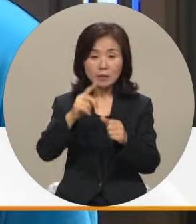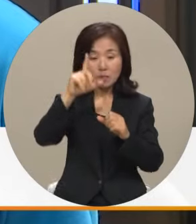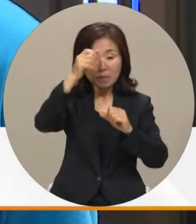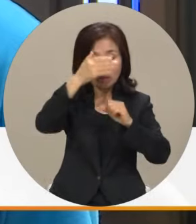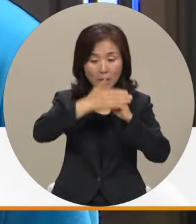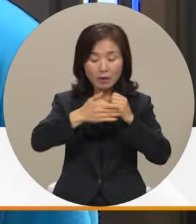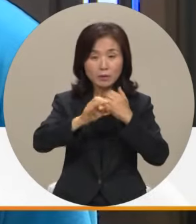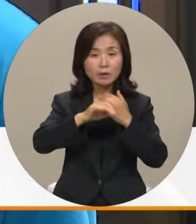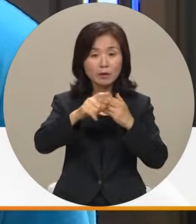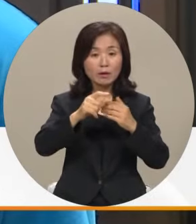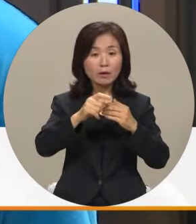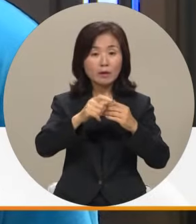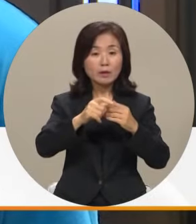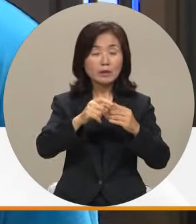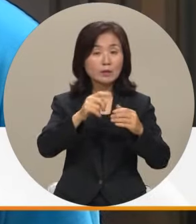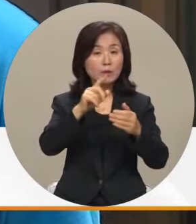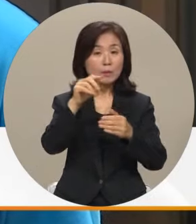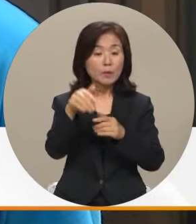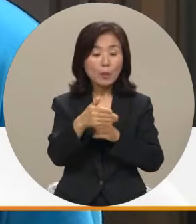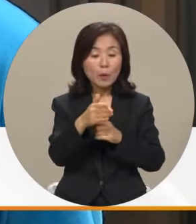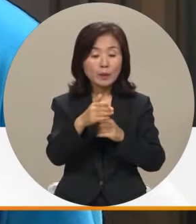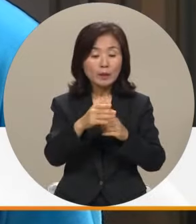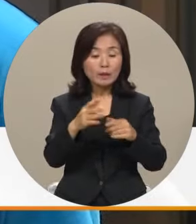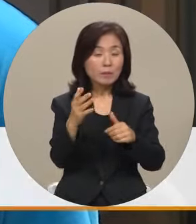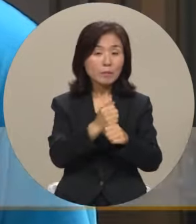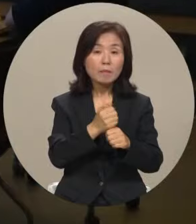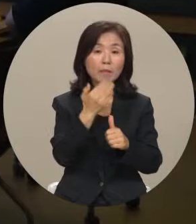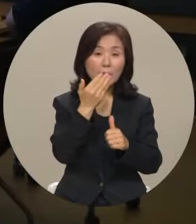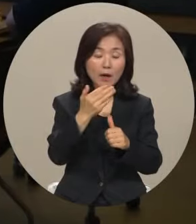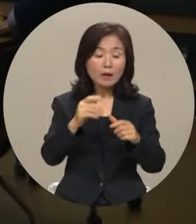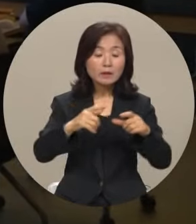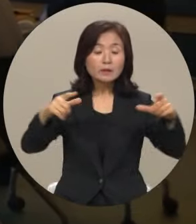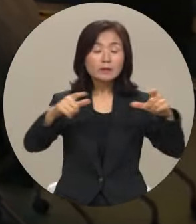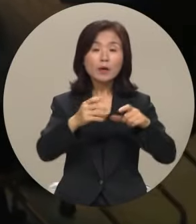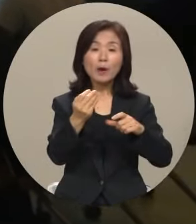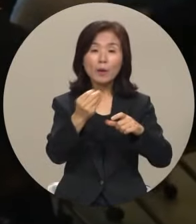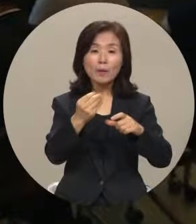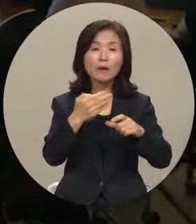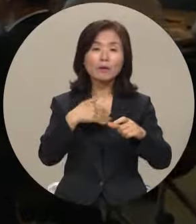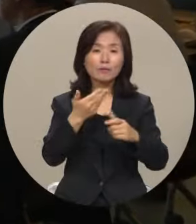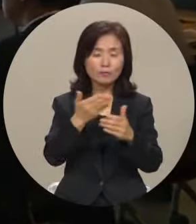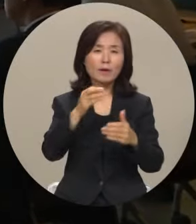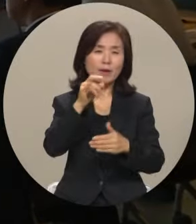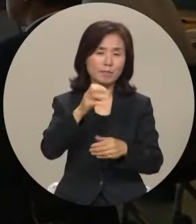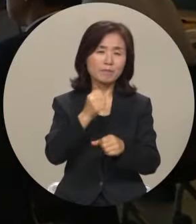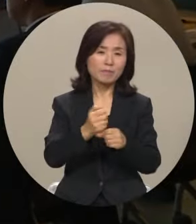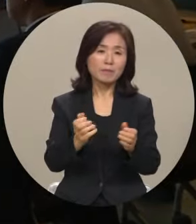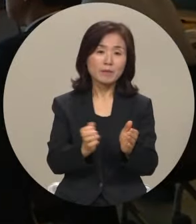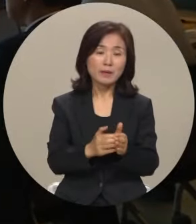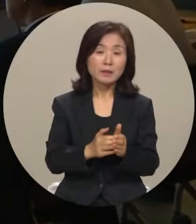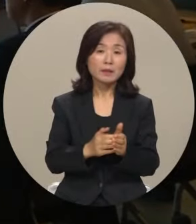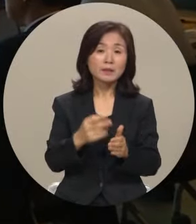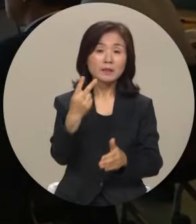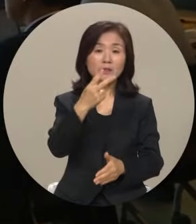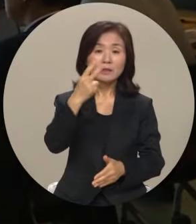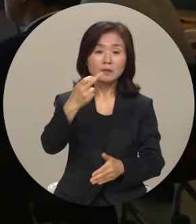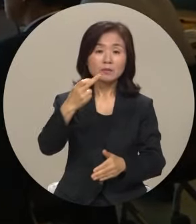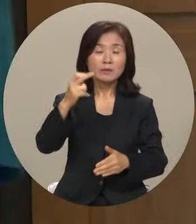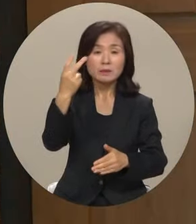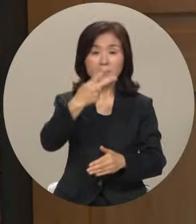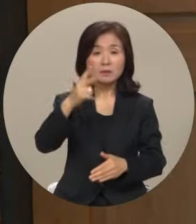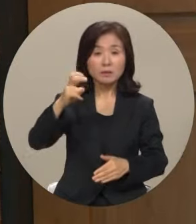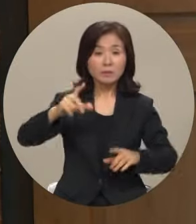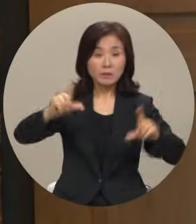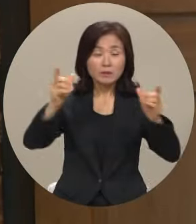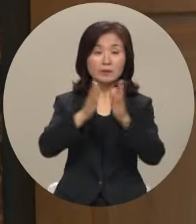크기는 몇 센치다라는 것을 이제 알려주는 시스템을 제작했습니다. 2020년 시작된 이 대회는 올해 사전 교육을